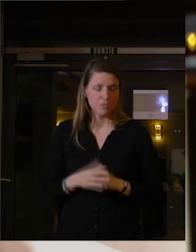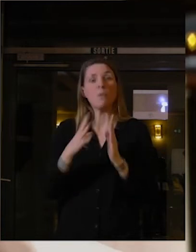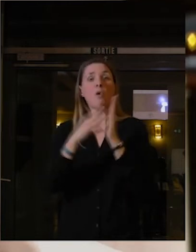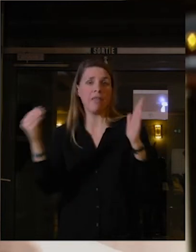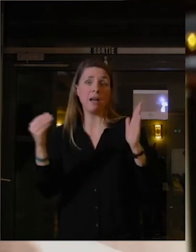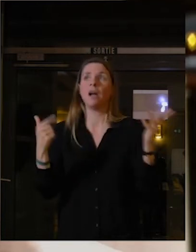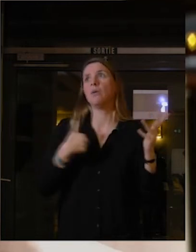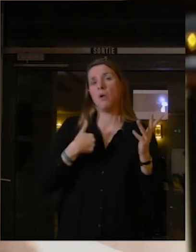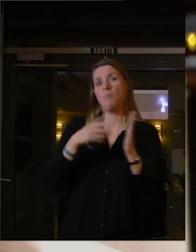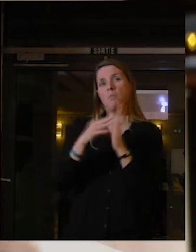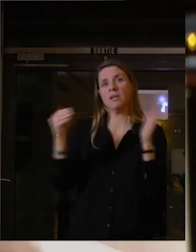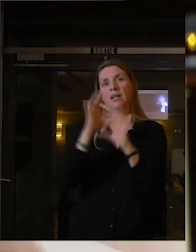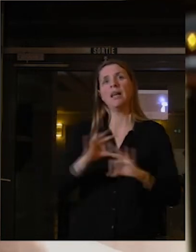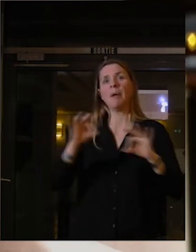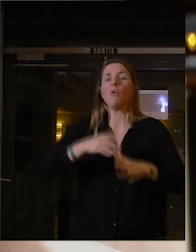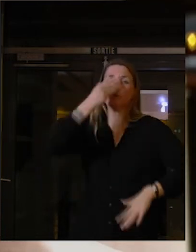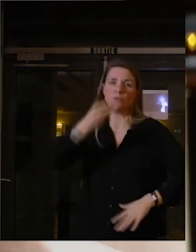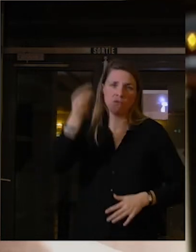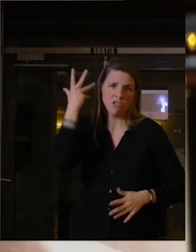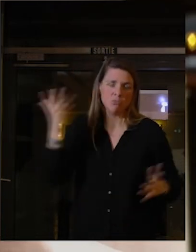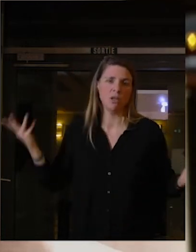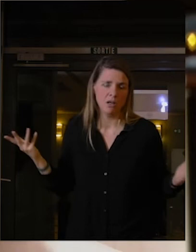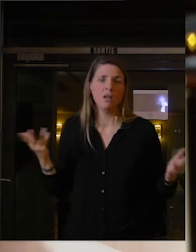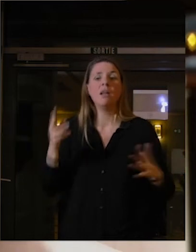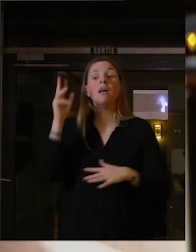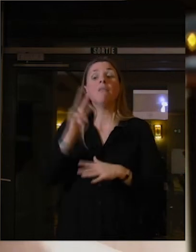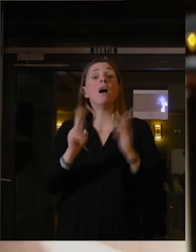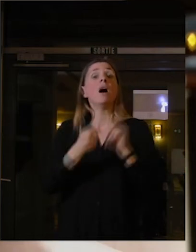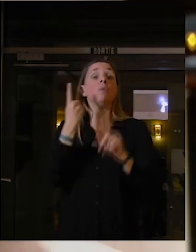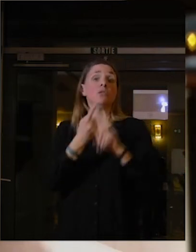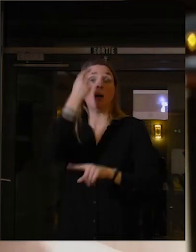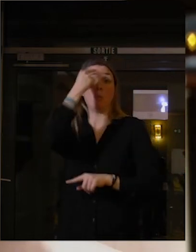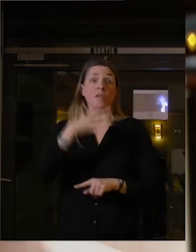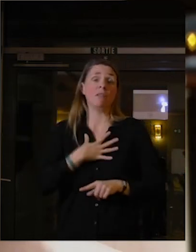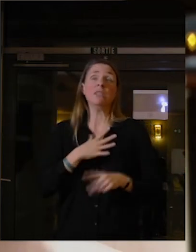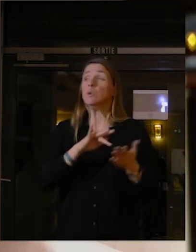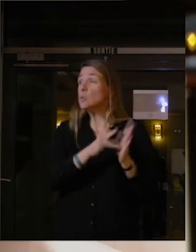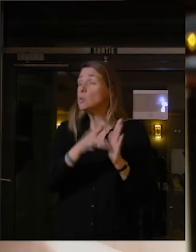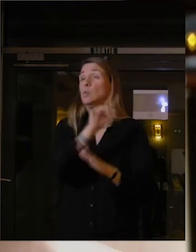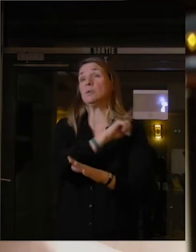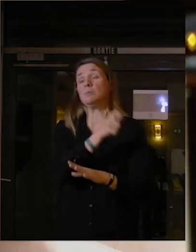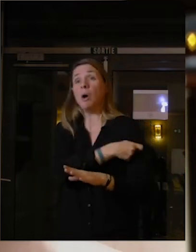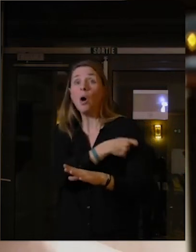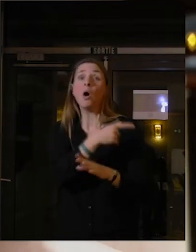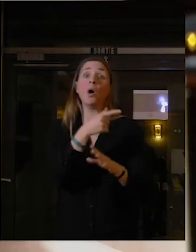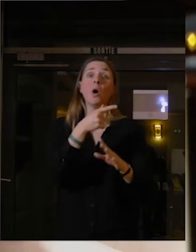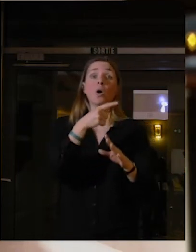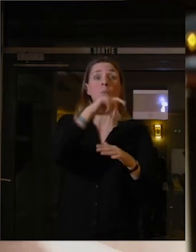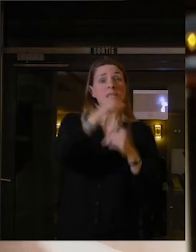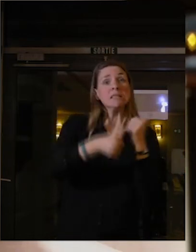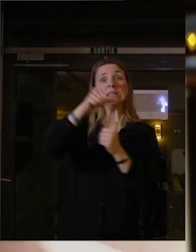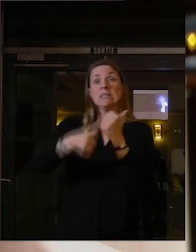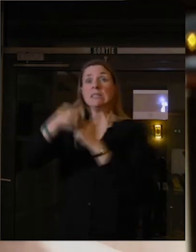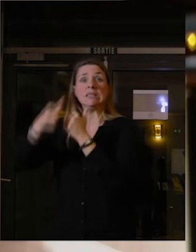moi j'ai pas eu de modèle, mais à la limite on s'en fiche de ça, mais c'est que... Il est très important, je pense, dans tous les sports et dans toutes les disciplines, qu'effectivement, il y